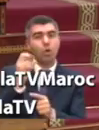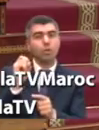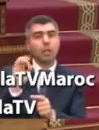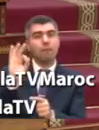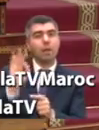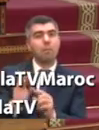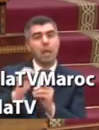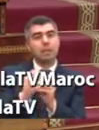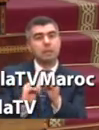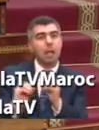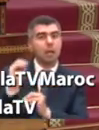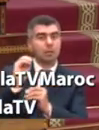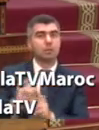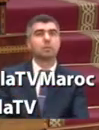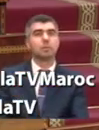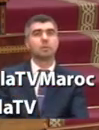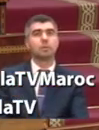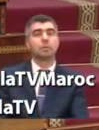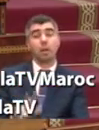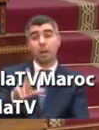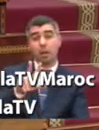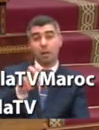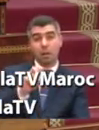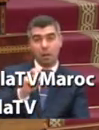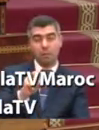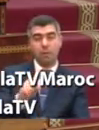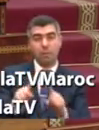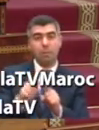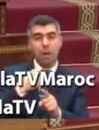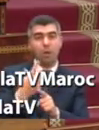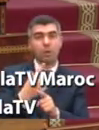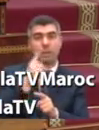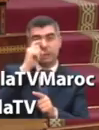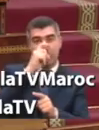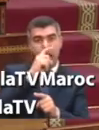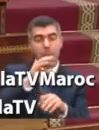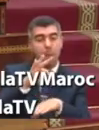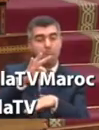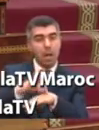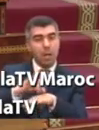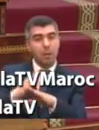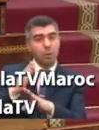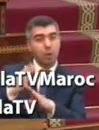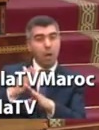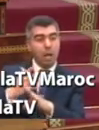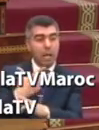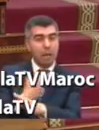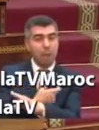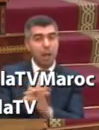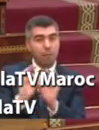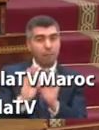في ذلك الوقت. وأنت تعرف سيد الوزير المضاعفات التي يتعرض لها المصابون بهذا الداء،